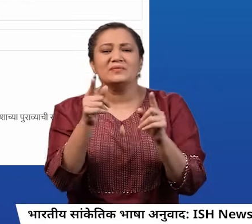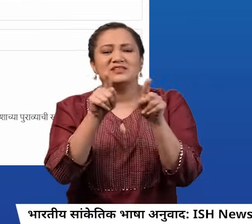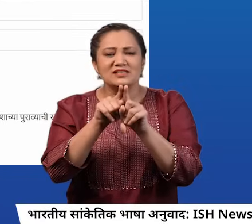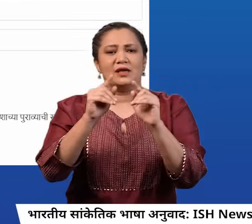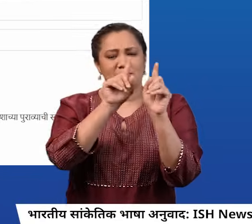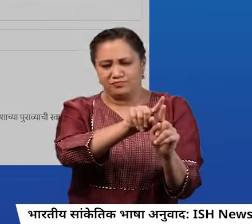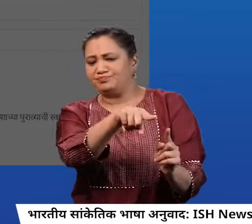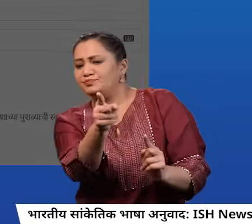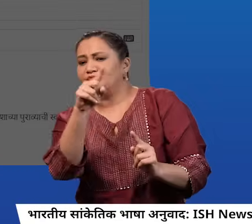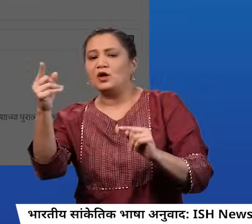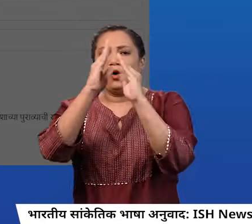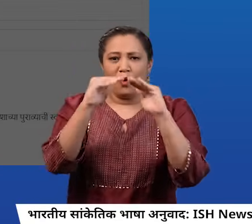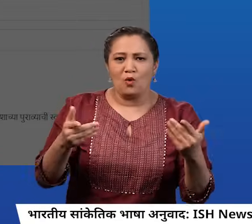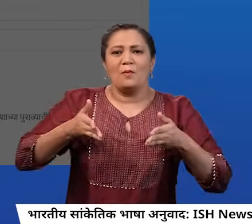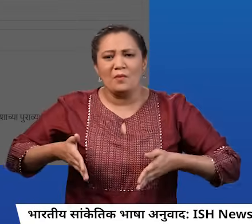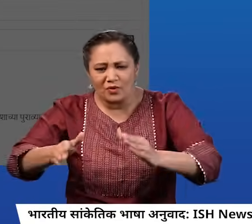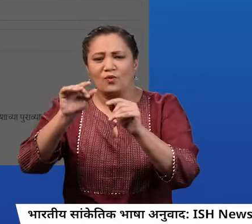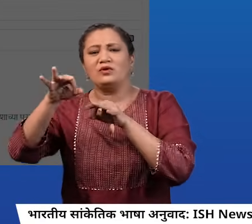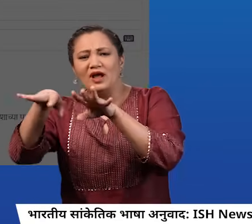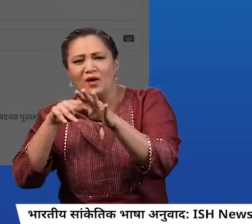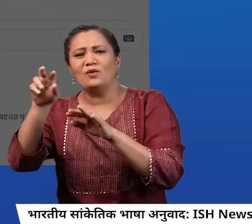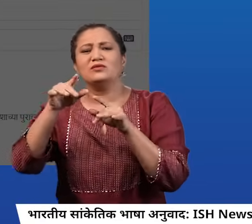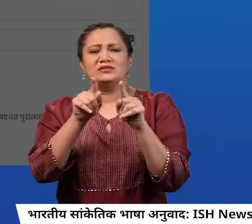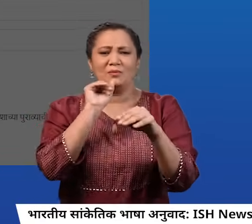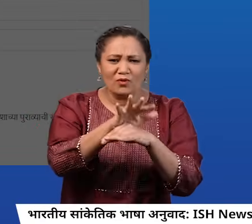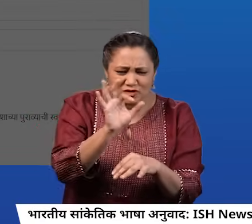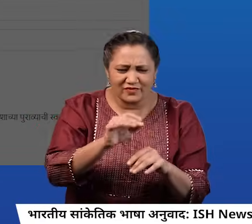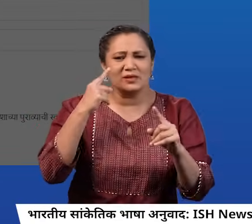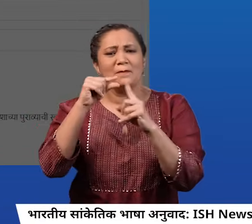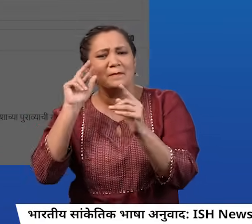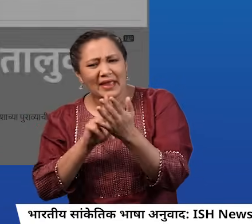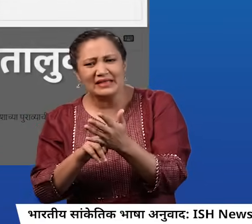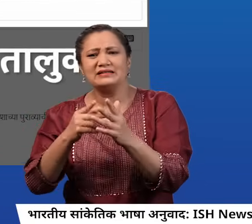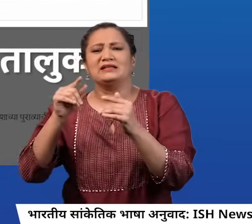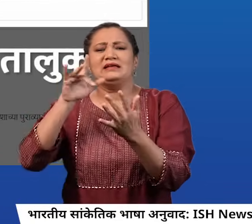प्रामाणे त्या त्या रकानेन मधे आपला घर क्रमांक, रस्ता, शहर, गाव, टपाल कार्याले,